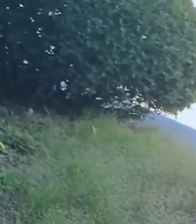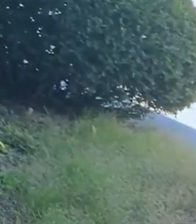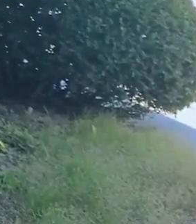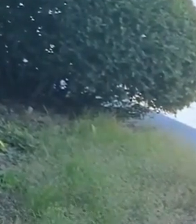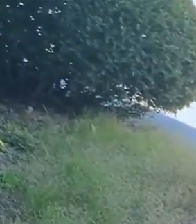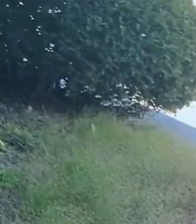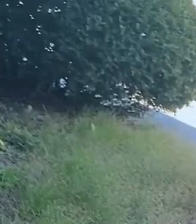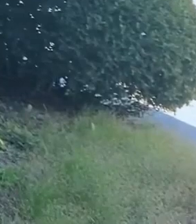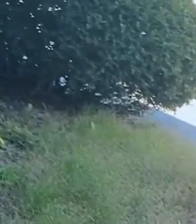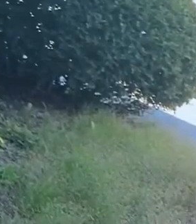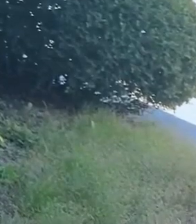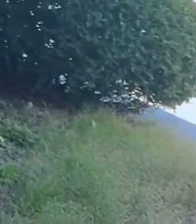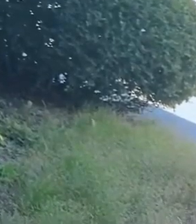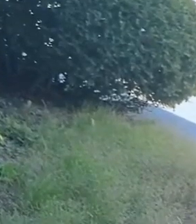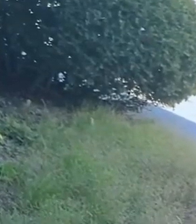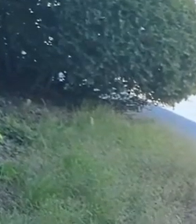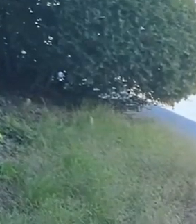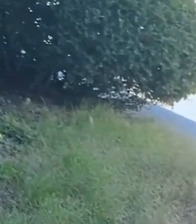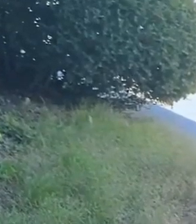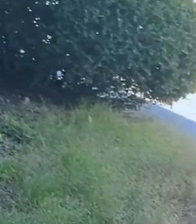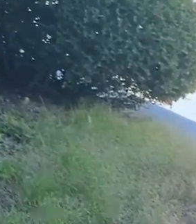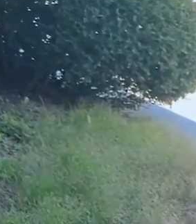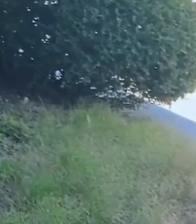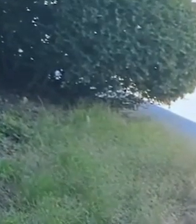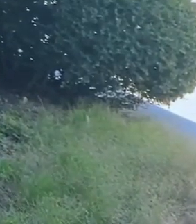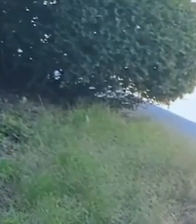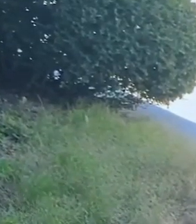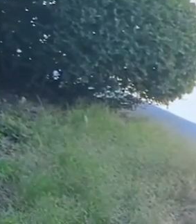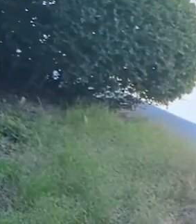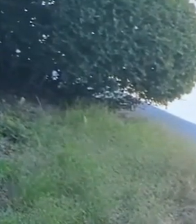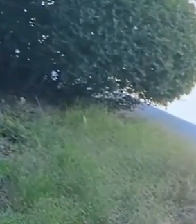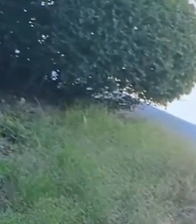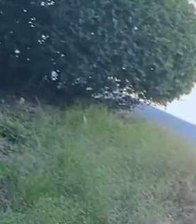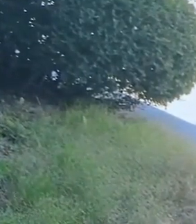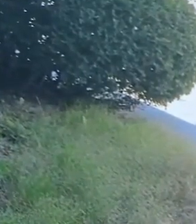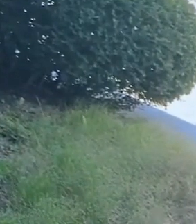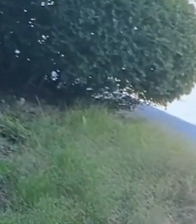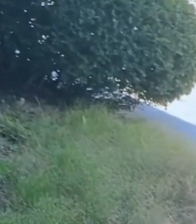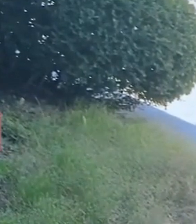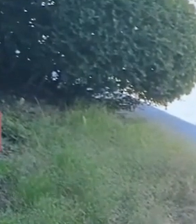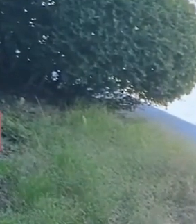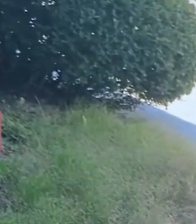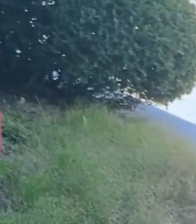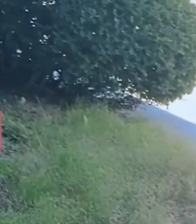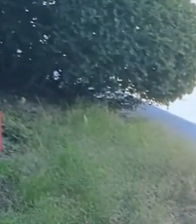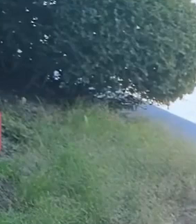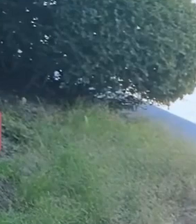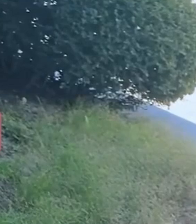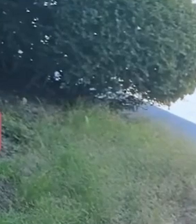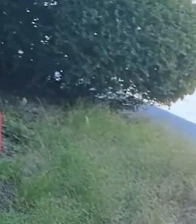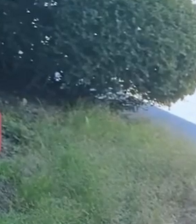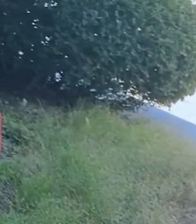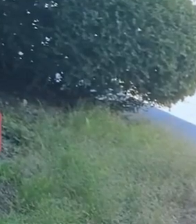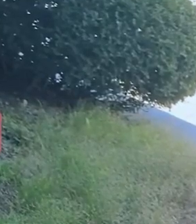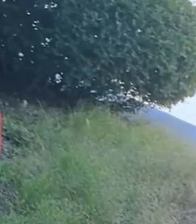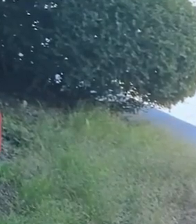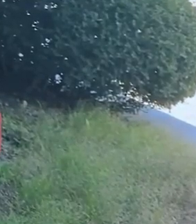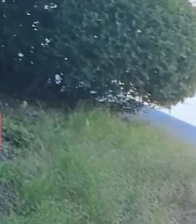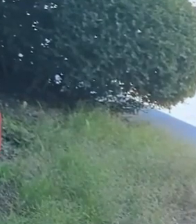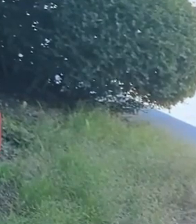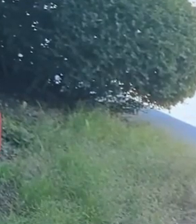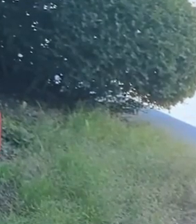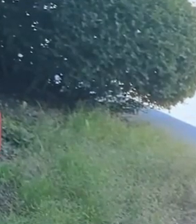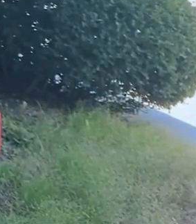개그우먼 오남입니다. 네, 매년 10월 10일은 정신건강의 날이라고 합니다. 몸이 건강한 만큼